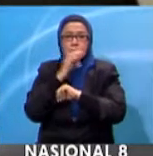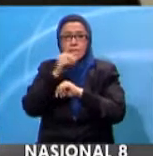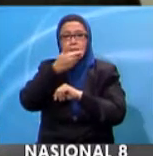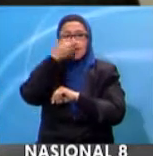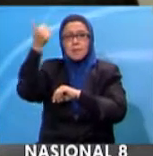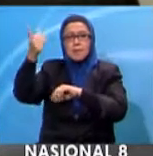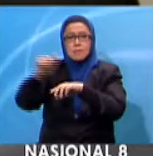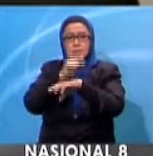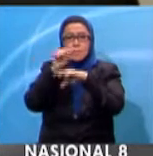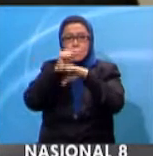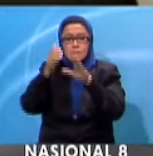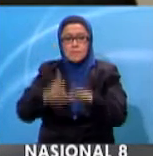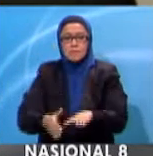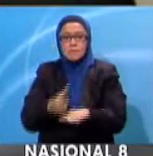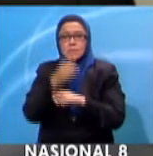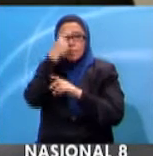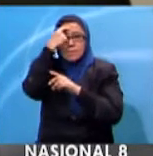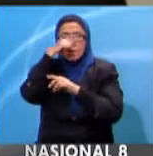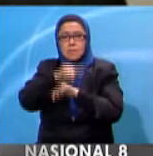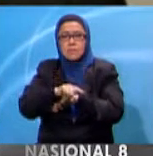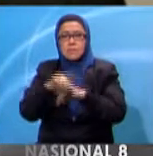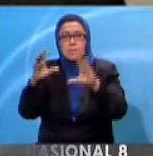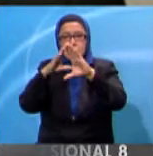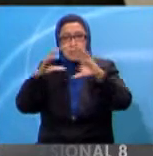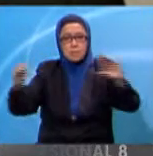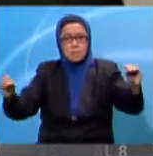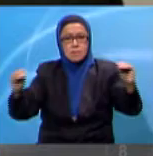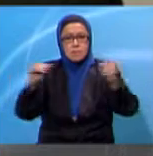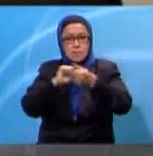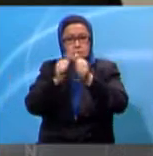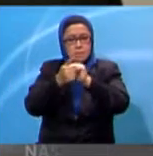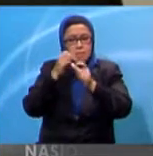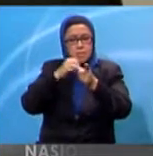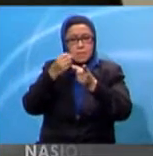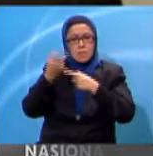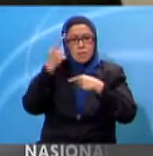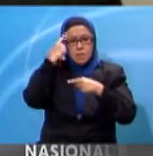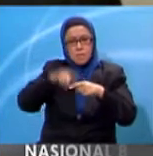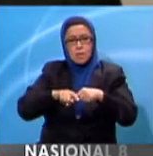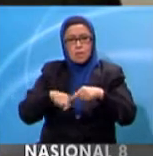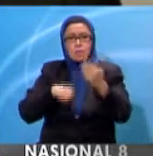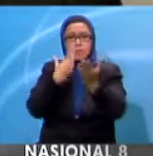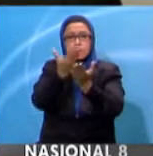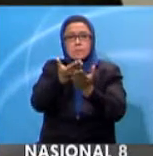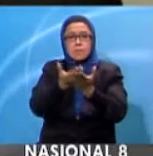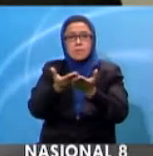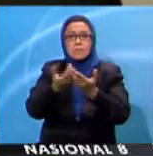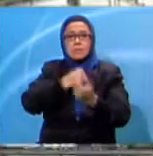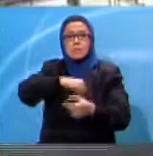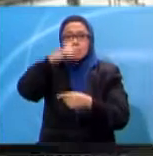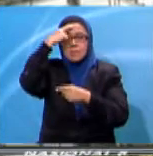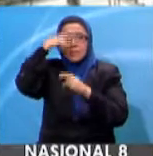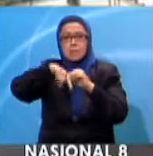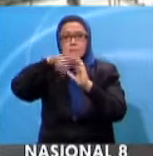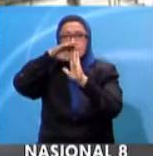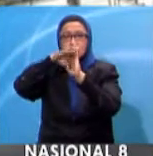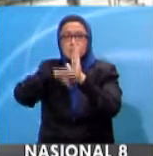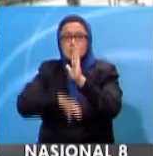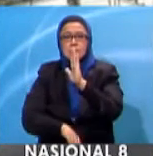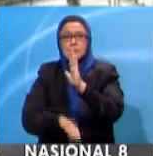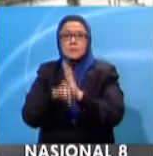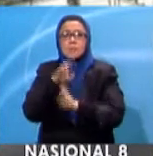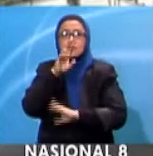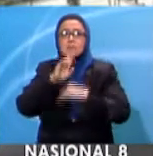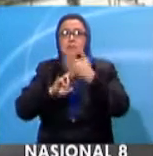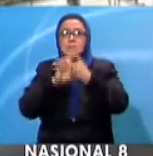dan sebagainya dalam menangani ataupun mitigation of risk reduction dan sebagainya. Tan Sri